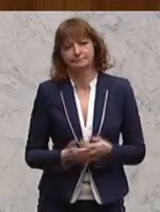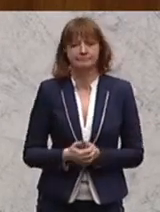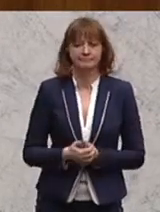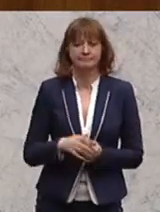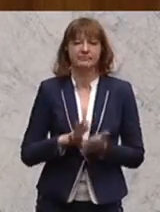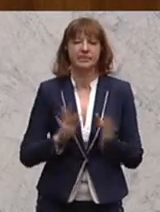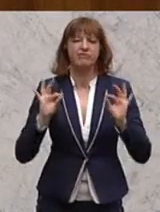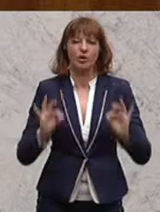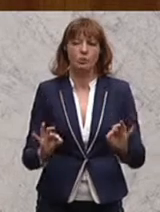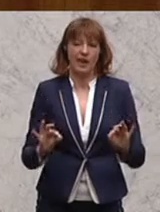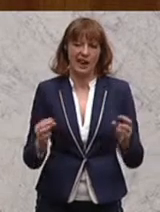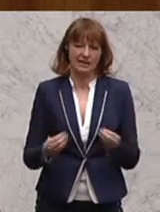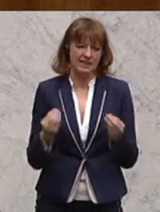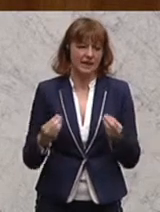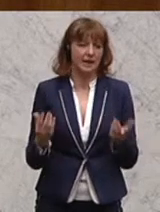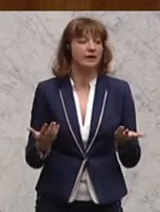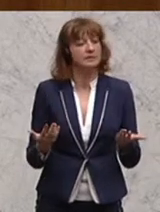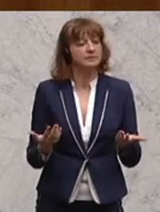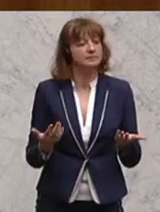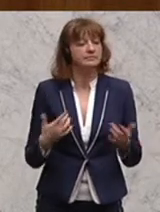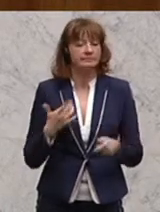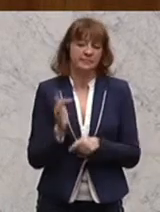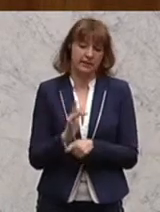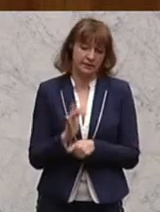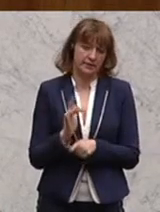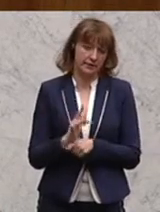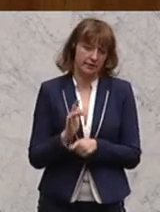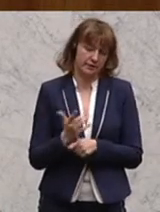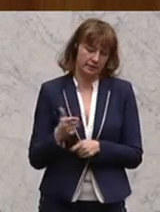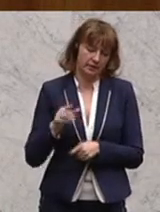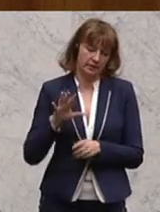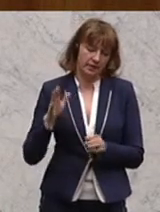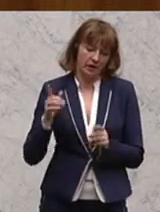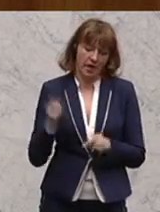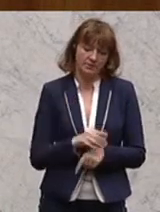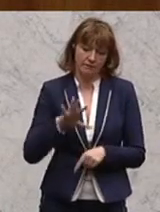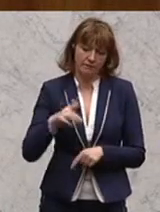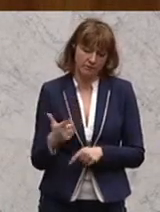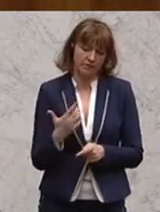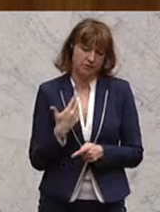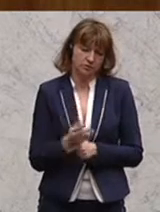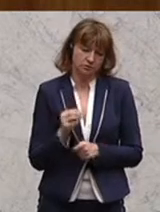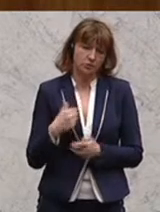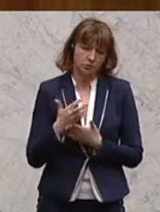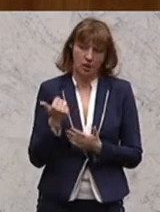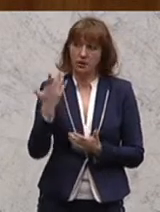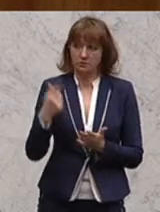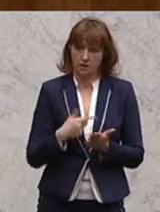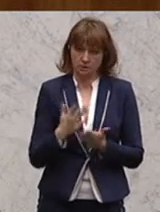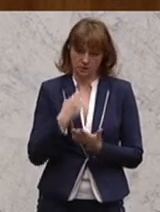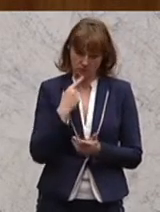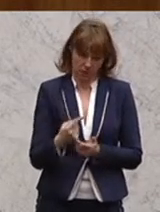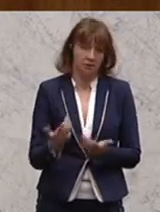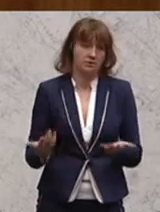vom Formalen her, sagen wir es einmal so, haben wir Kritik an diesem Absatz 25. Ich habe es auch schon einige Male hier gesagt. Ich habe es auch